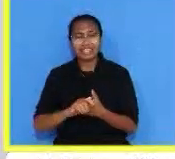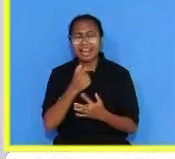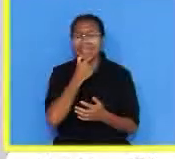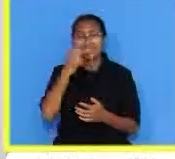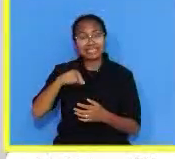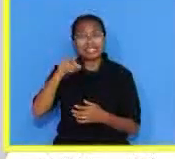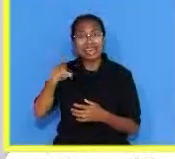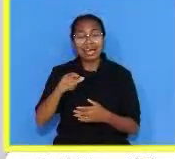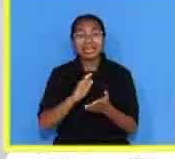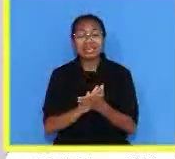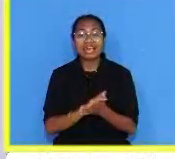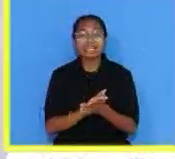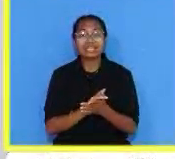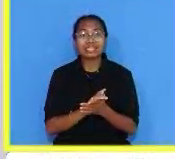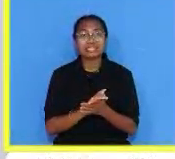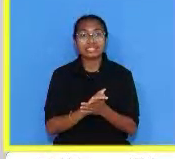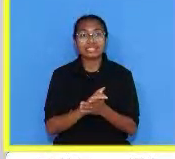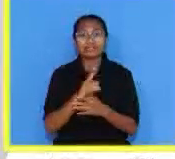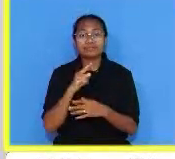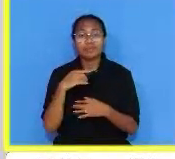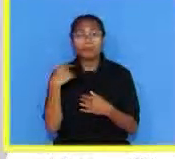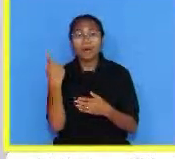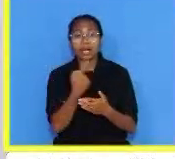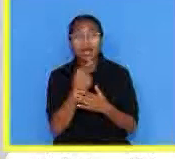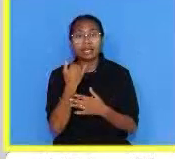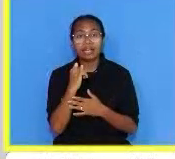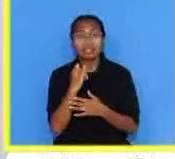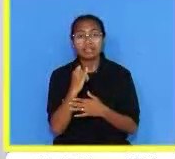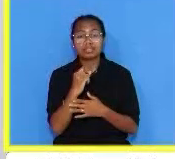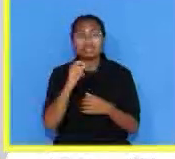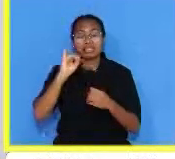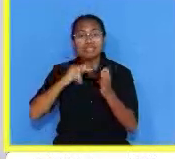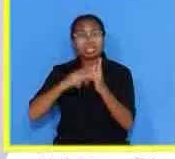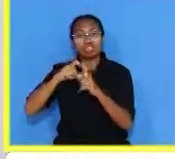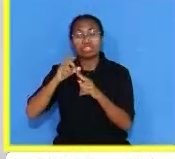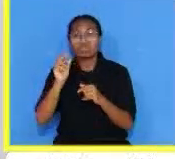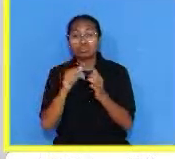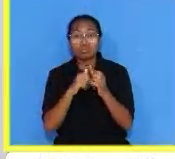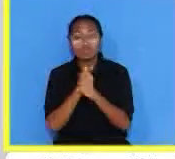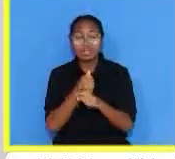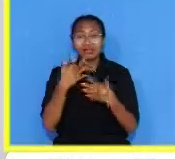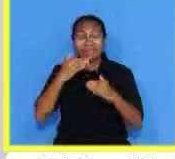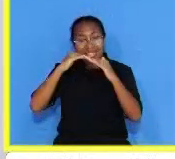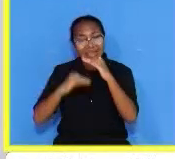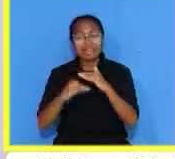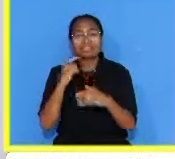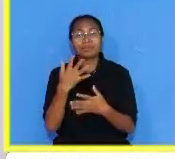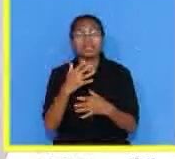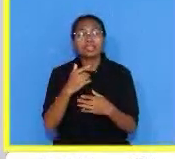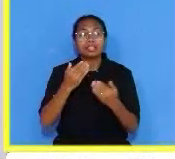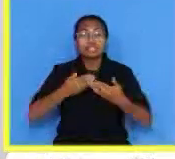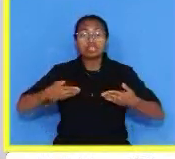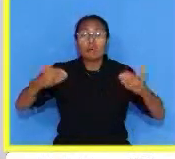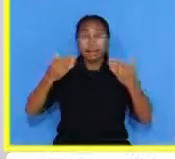Lansia dan juga yang fakir miskin, mereka yang cenderung lebih rentan terhadap